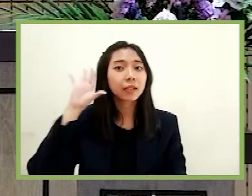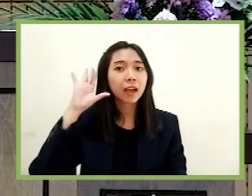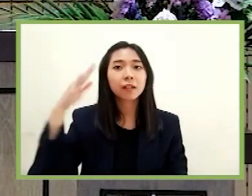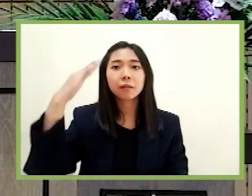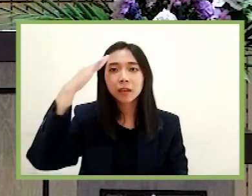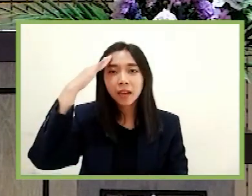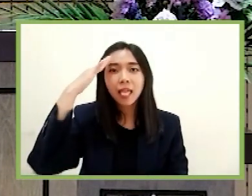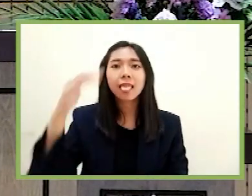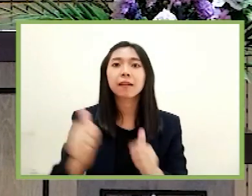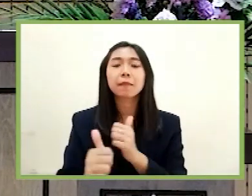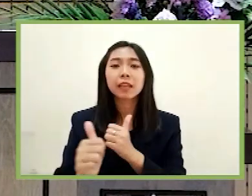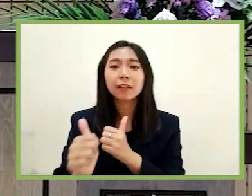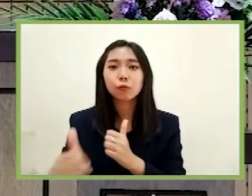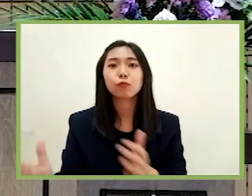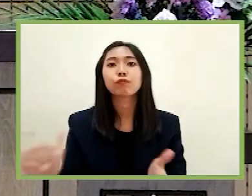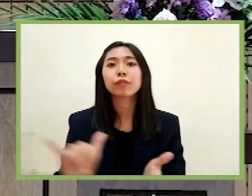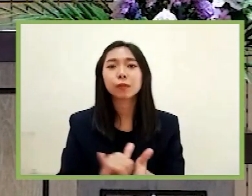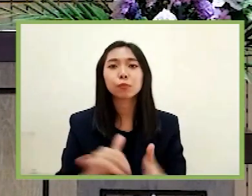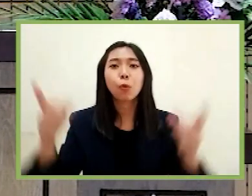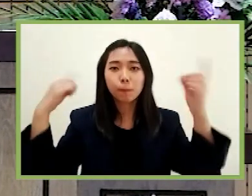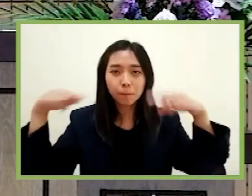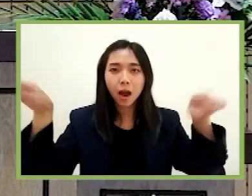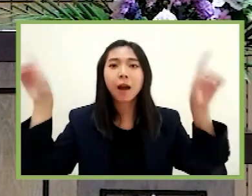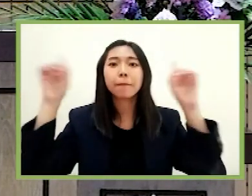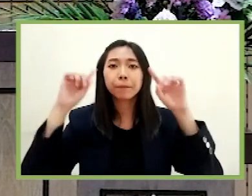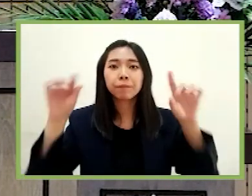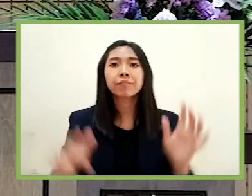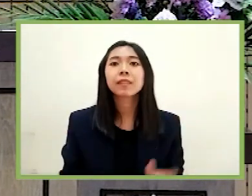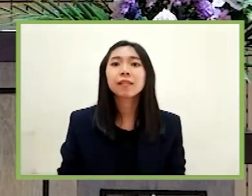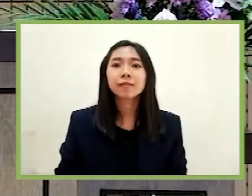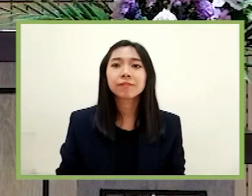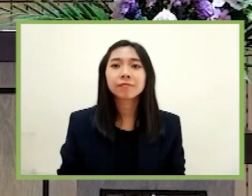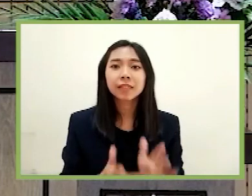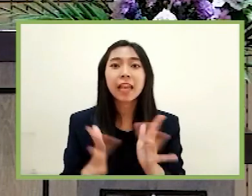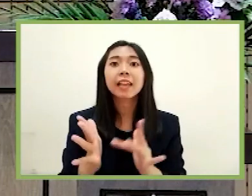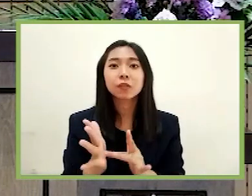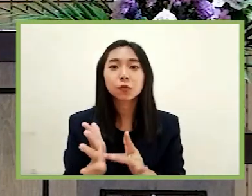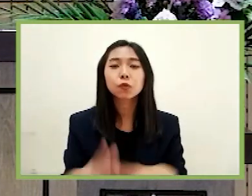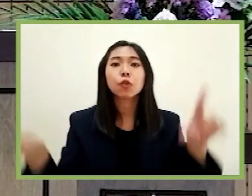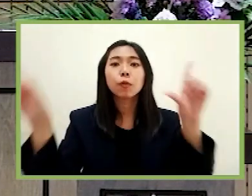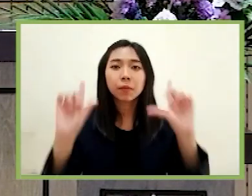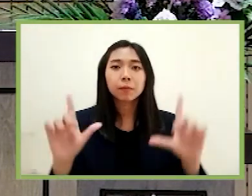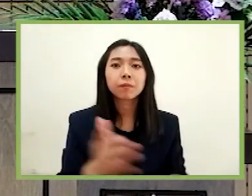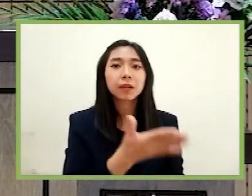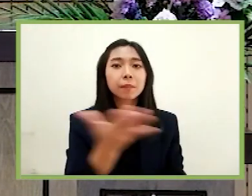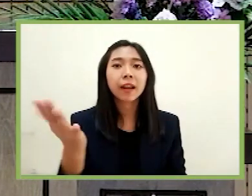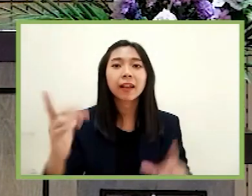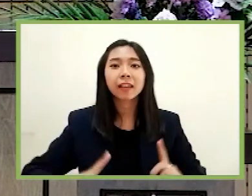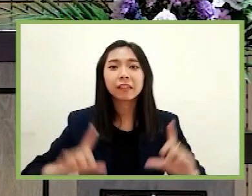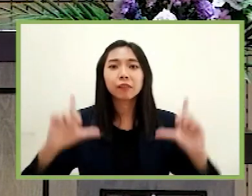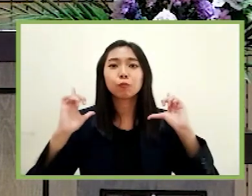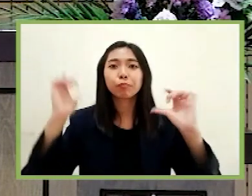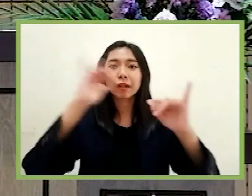tapi kemudian ada bagian Kristus dia mengatakan apa aku memberikan kepada mereka hidup